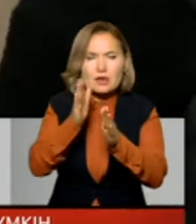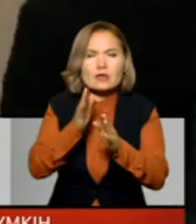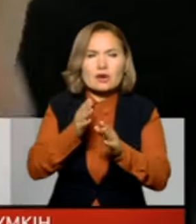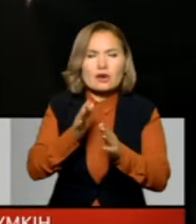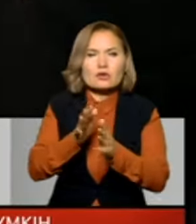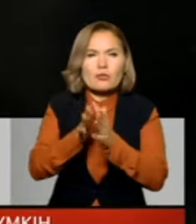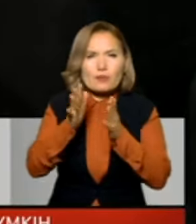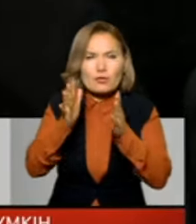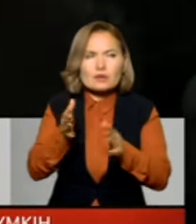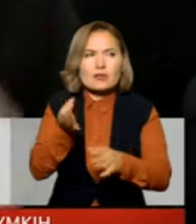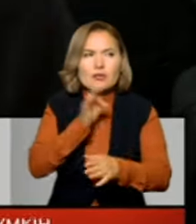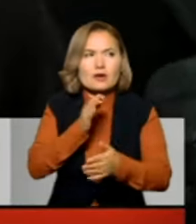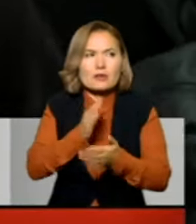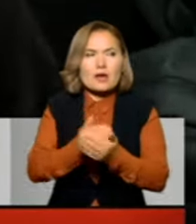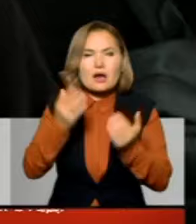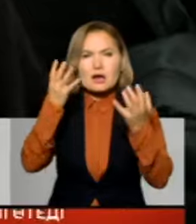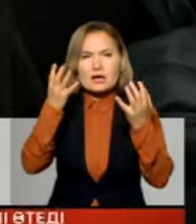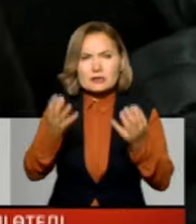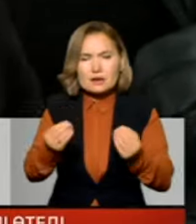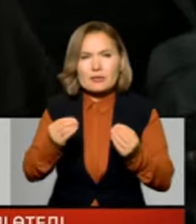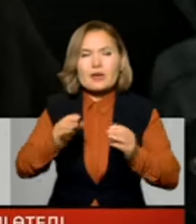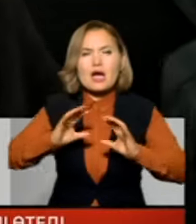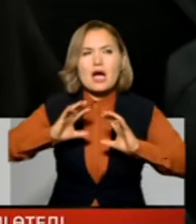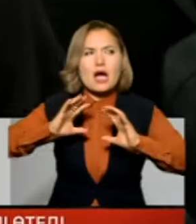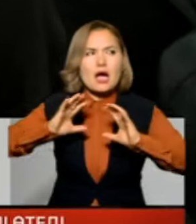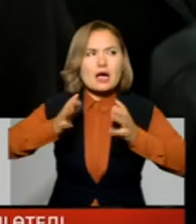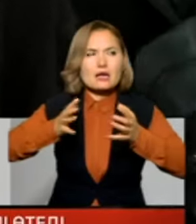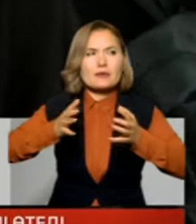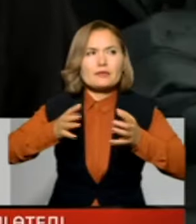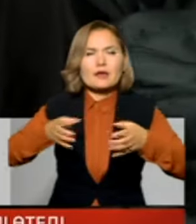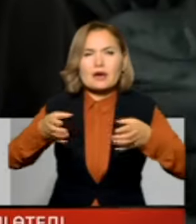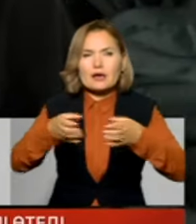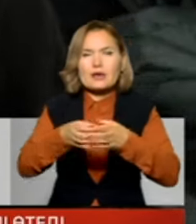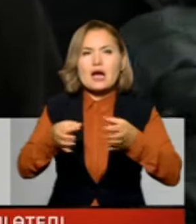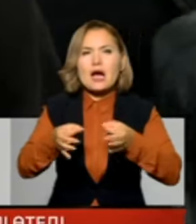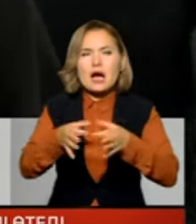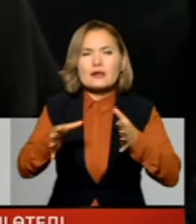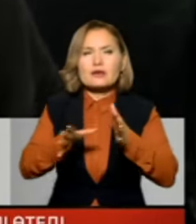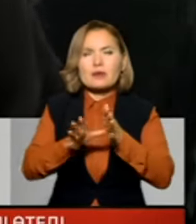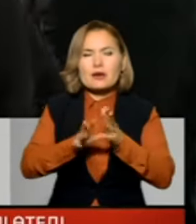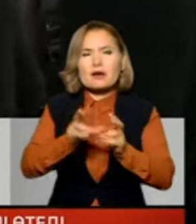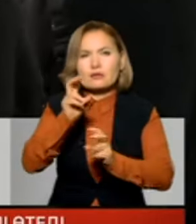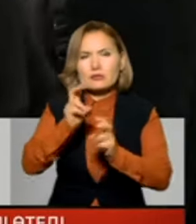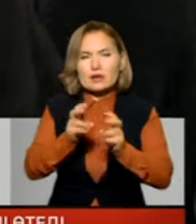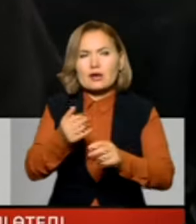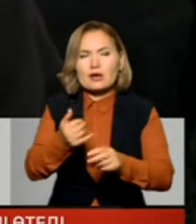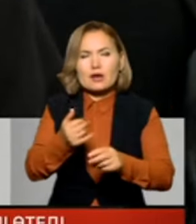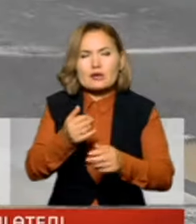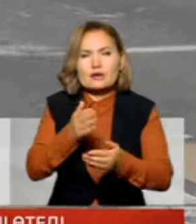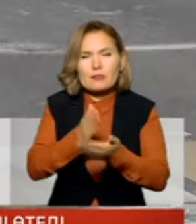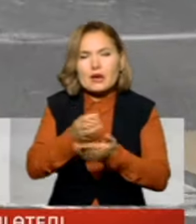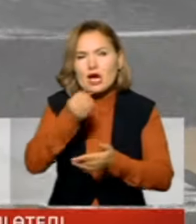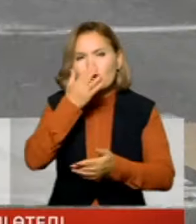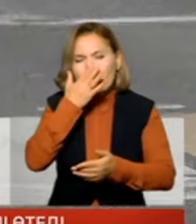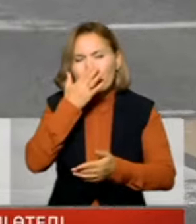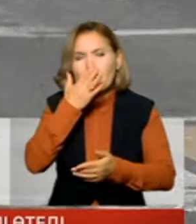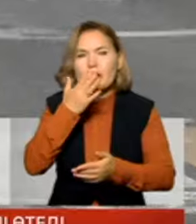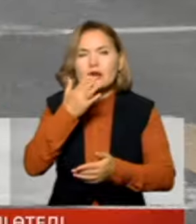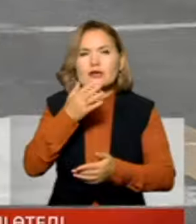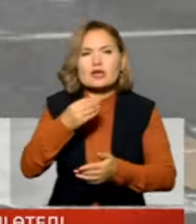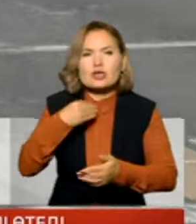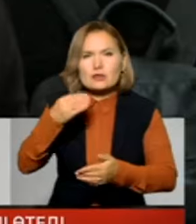керемет. Мен ойымша қазір бүкіл әлемдік топ елдерде атом электростанциялар бар. Мысалы, Япония, Қытай, Қазақстанға